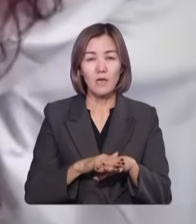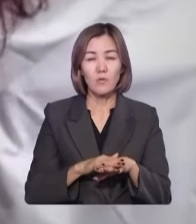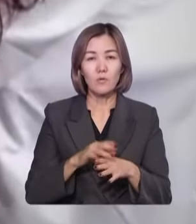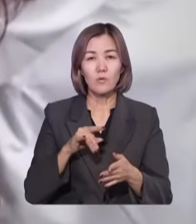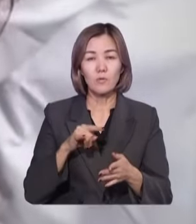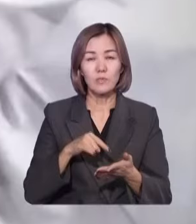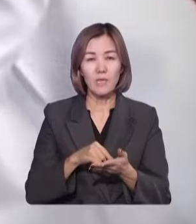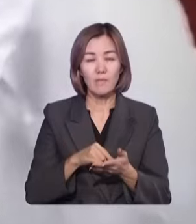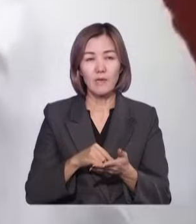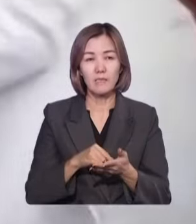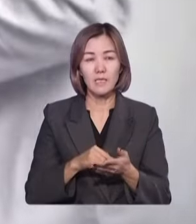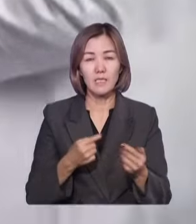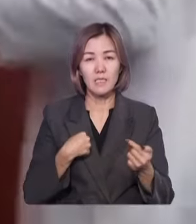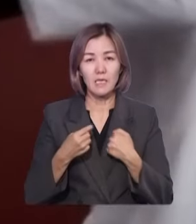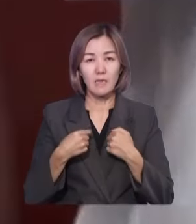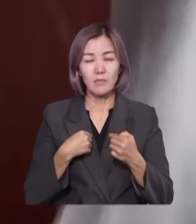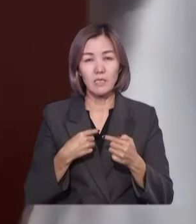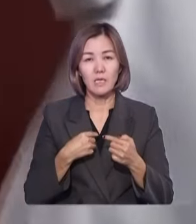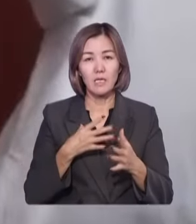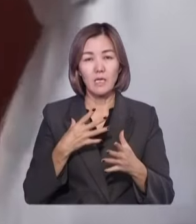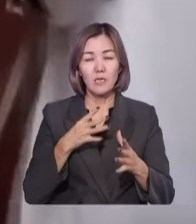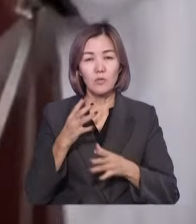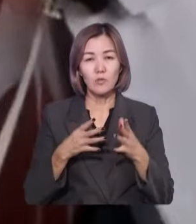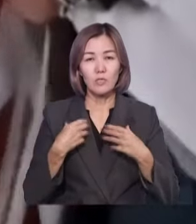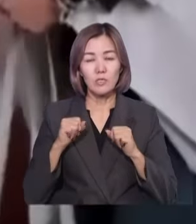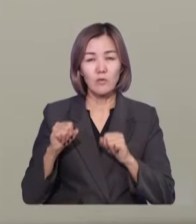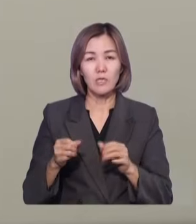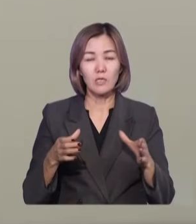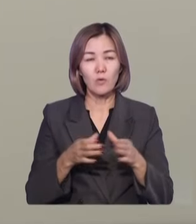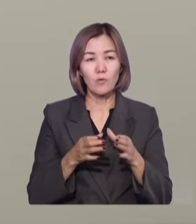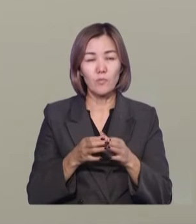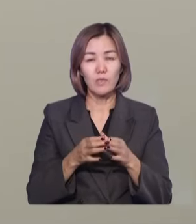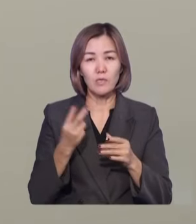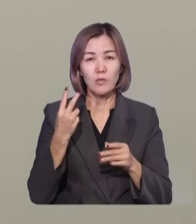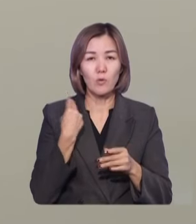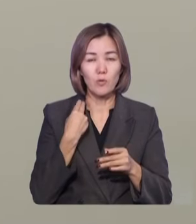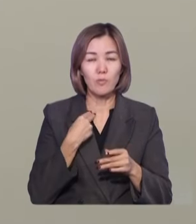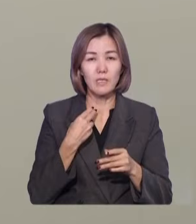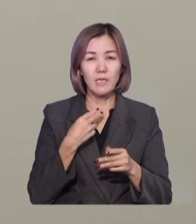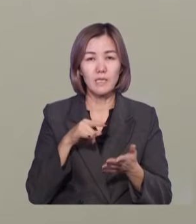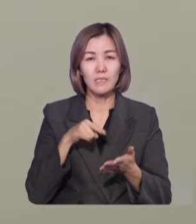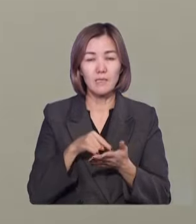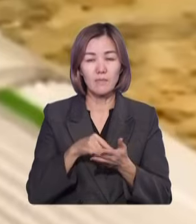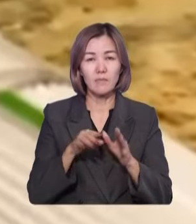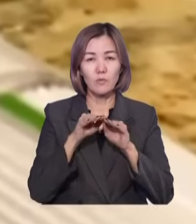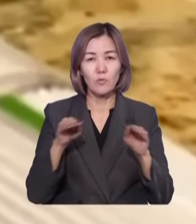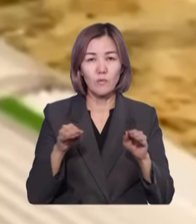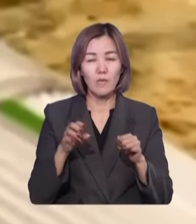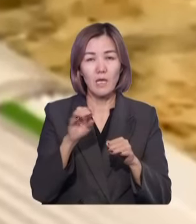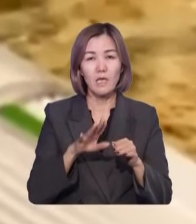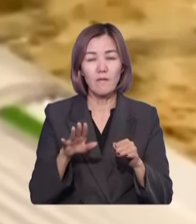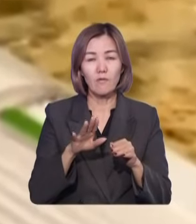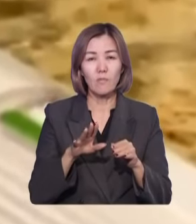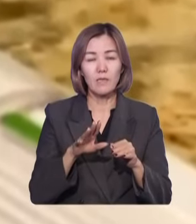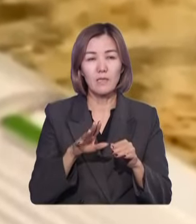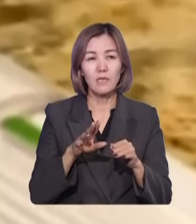шеккен. Дүниежүзілік денсаулық сақтау ұйымының 2022 жылғы баяндамасында Ұлыбритания артық салмақ деңгейі бойынша Еуропада